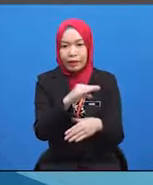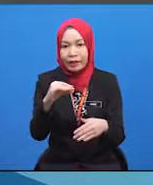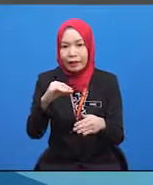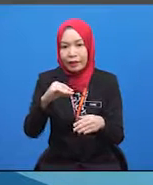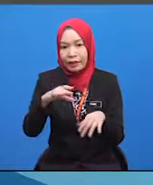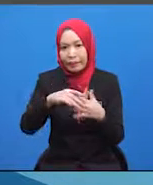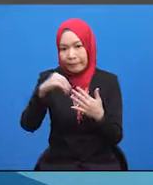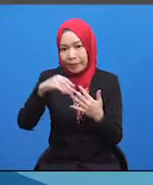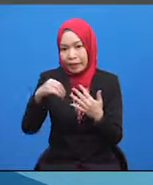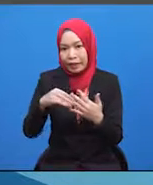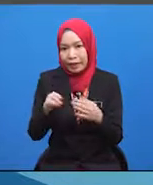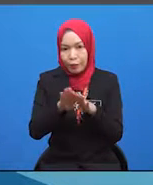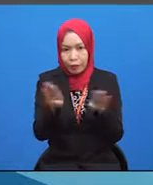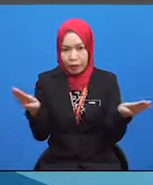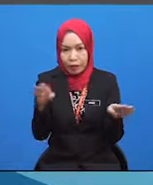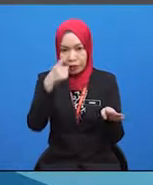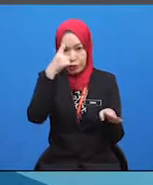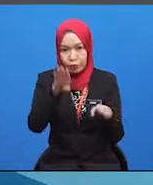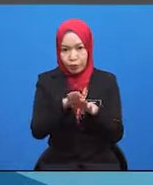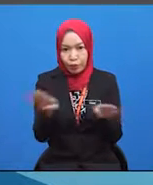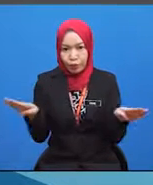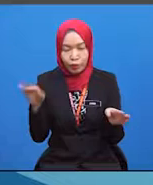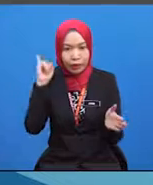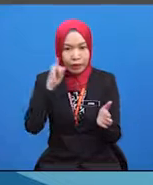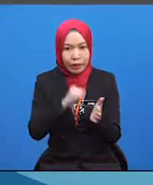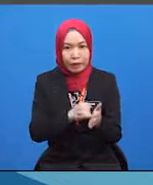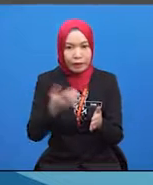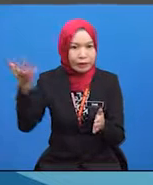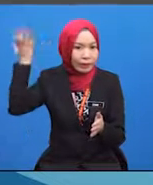Open untuk membuka imej latar belakang.